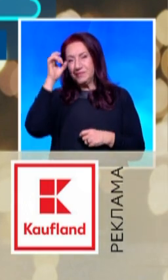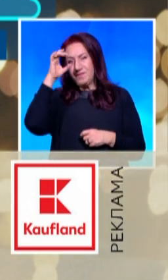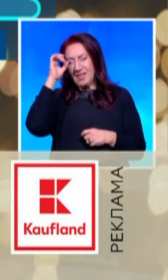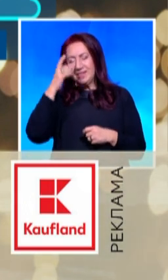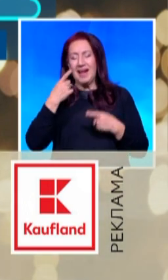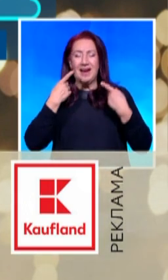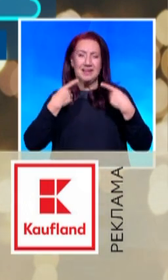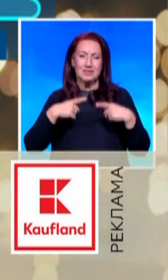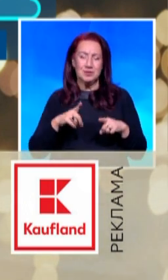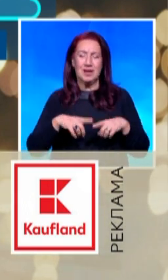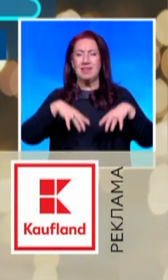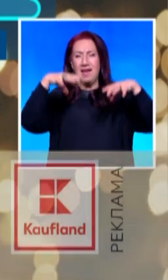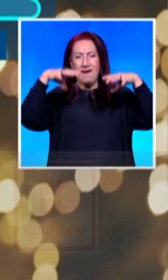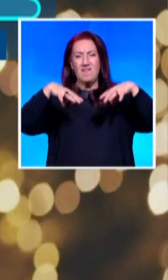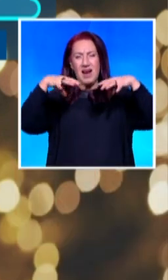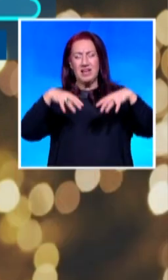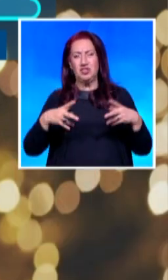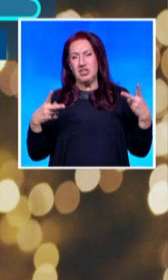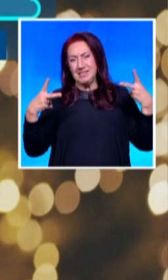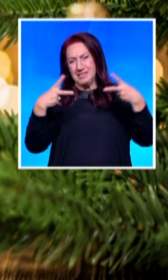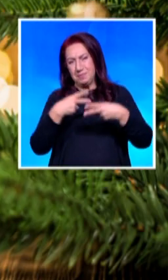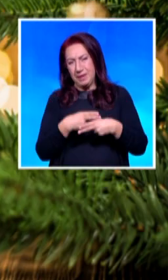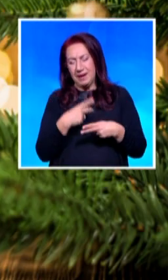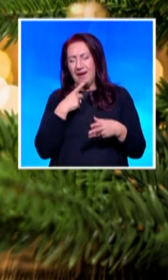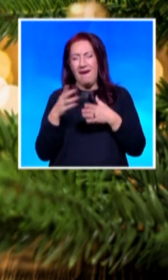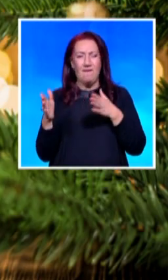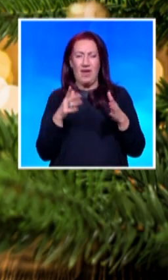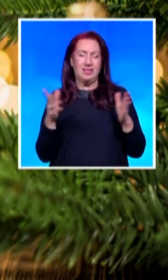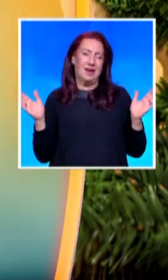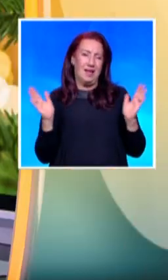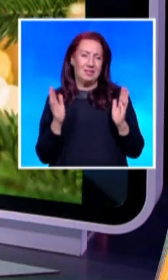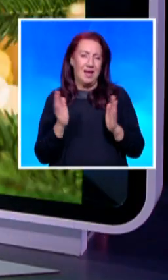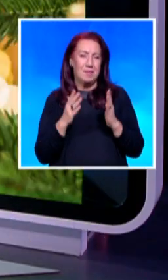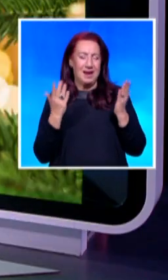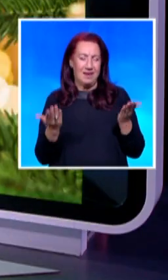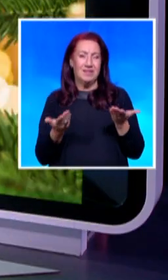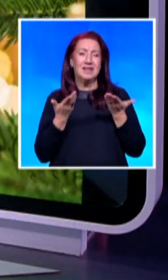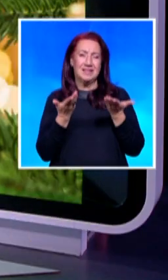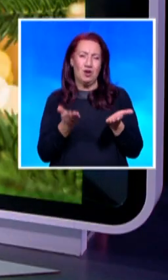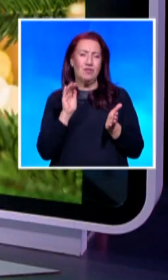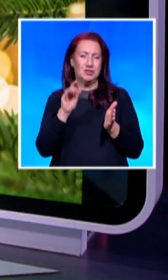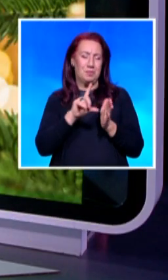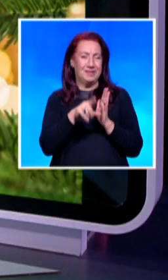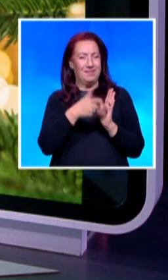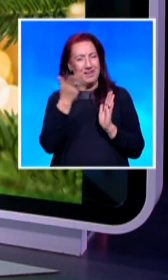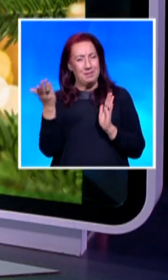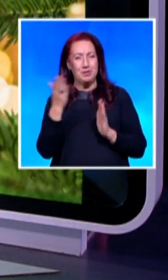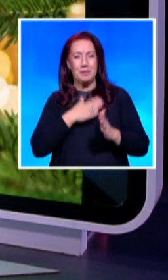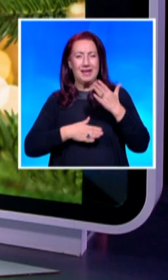сутринта, валежите навсякъде ще спрат и вятърът ще отслабне. Такава е прогнозата. Хубава вечер от мен!